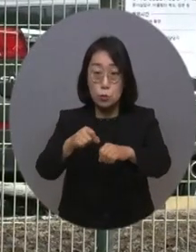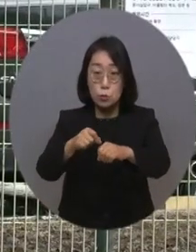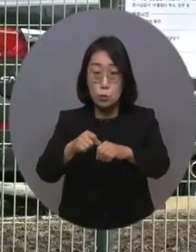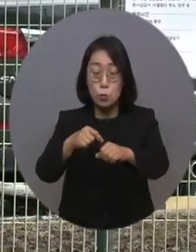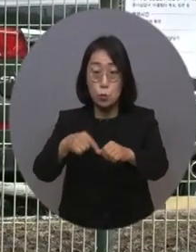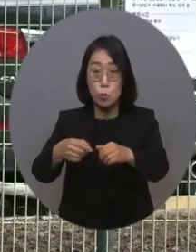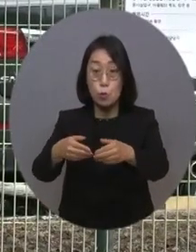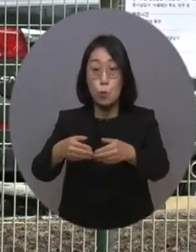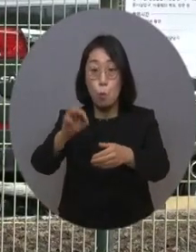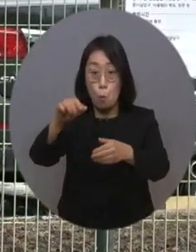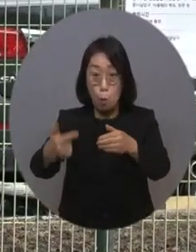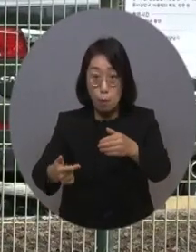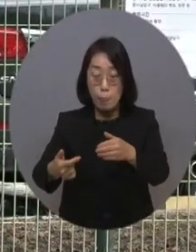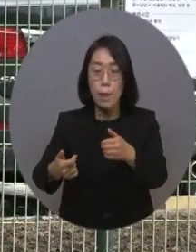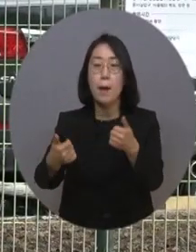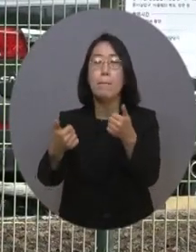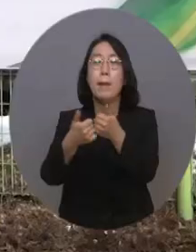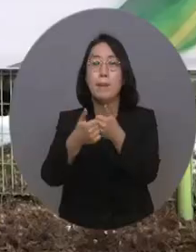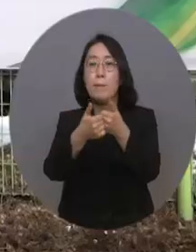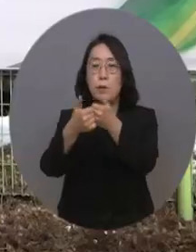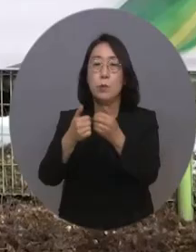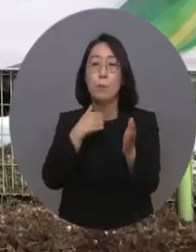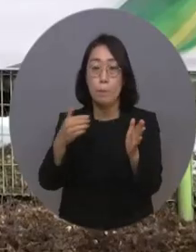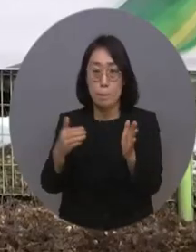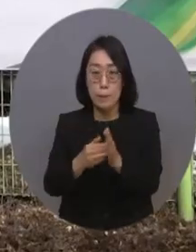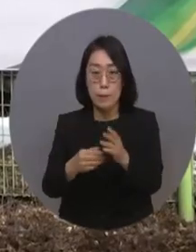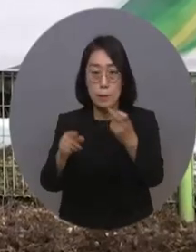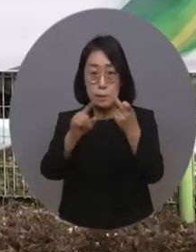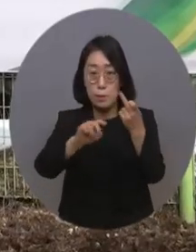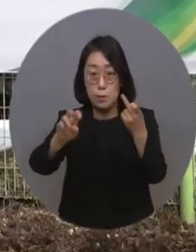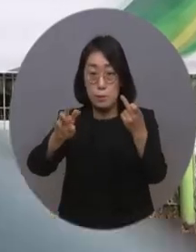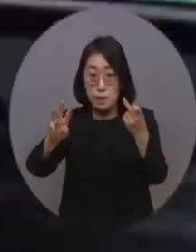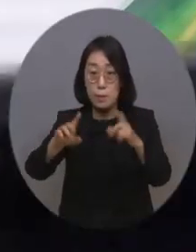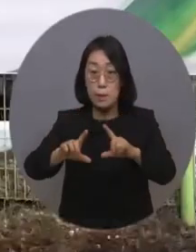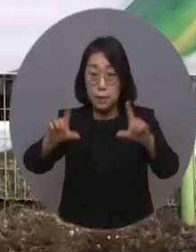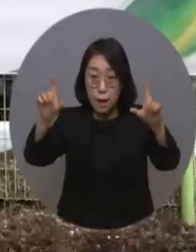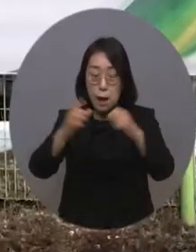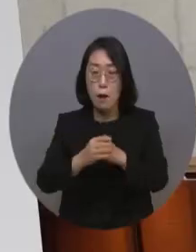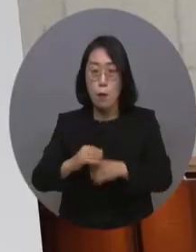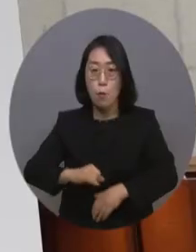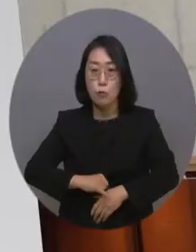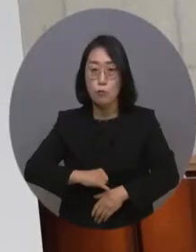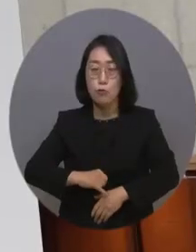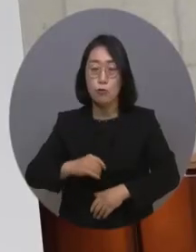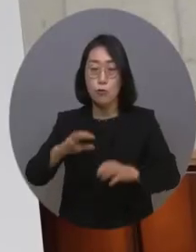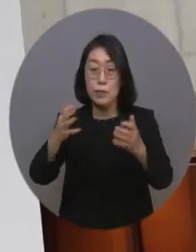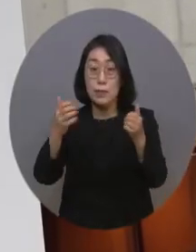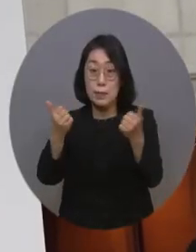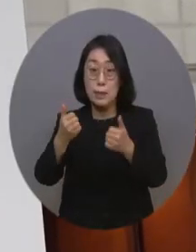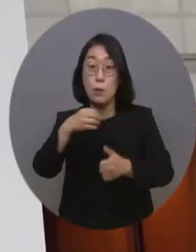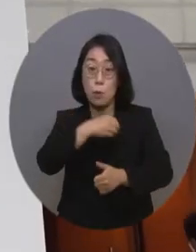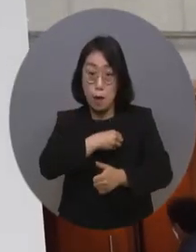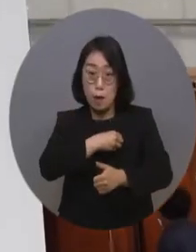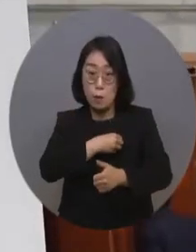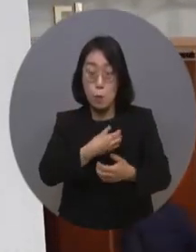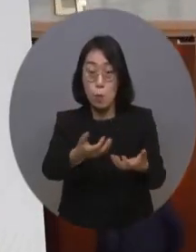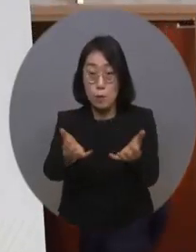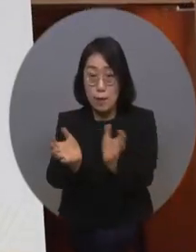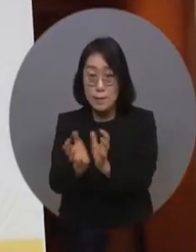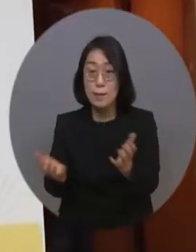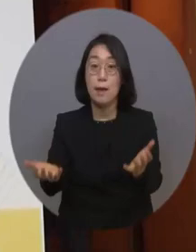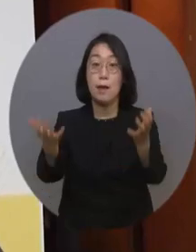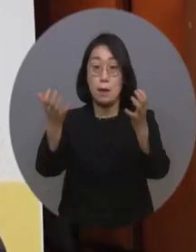위해 신경호 교육감과 만남을 가졌으며 작년 12월 23일 원주시와 원주시의회, 관계기관 및 시민단체가 주축이